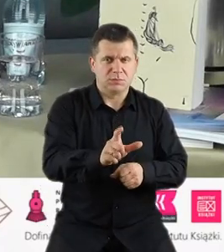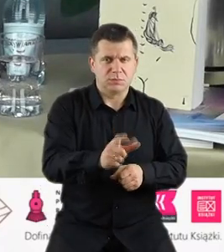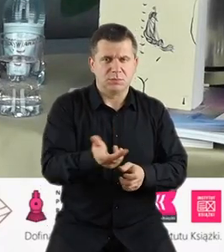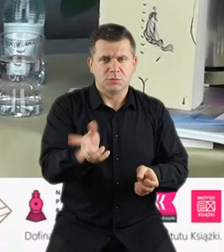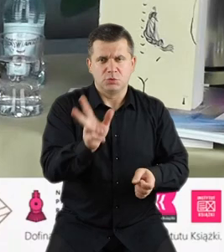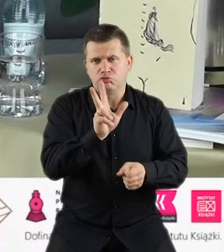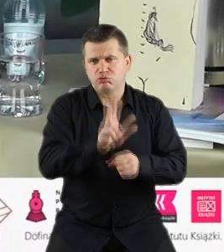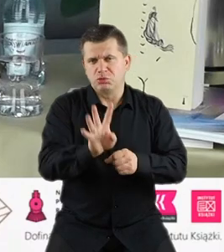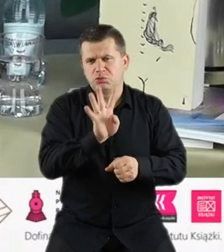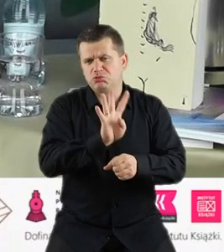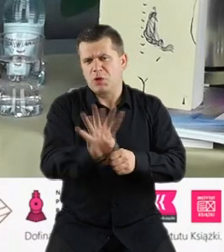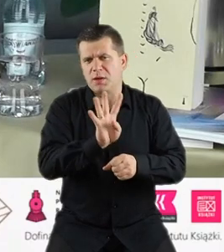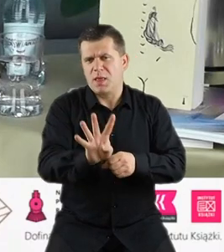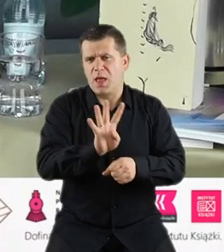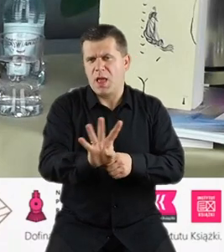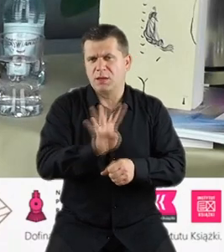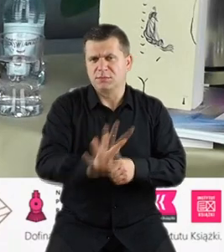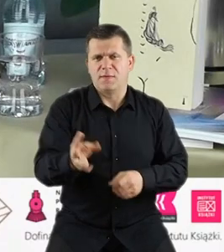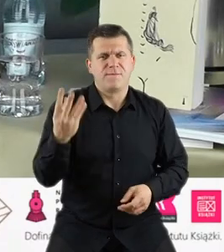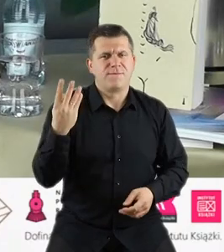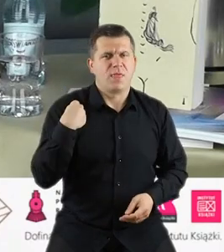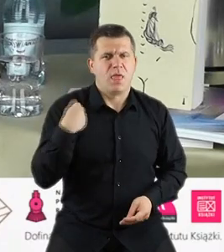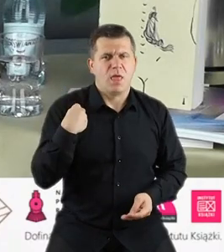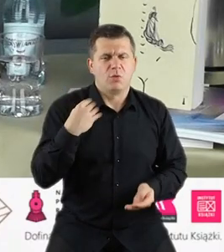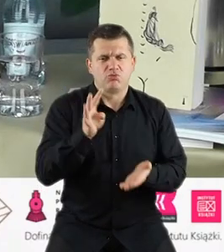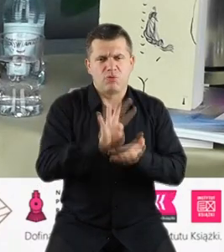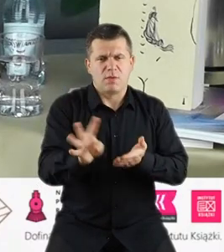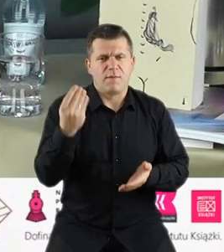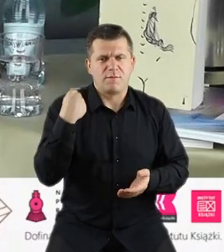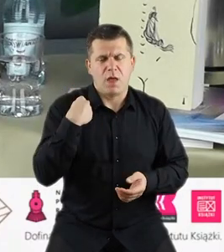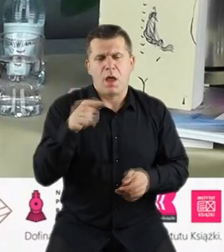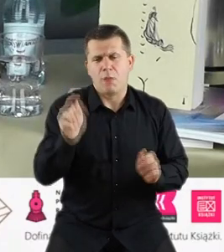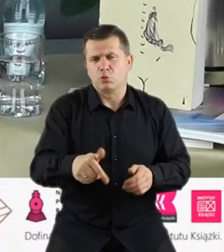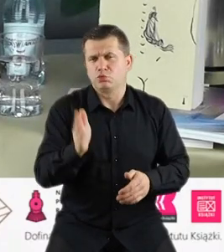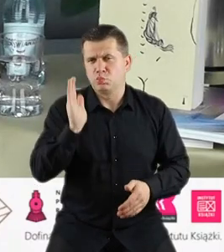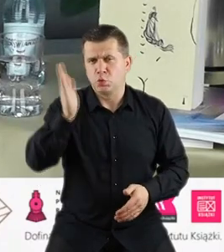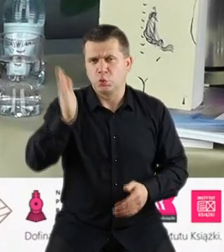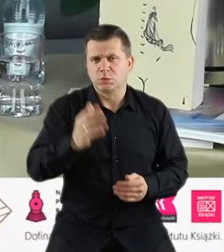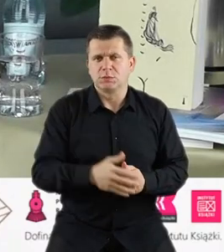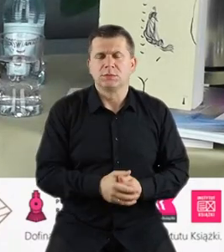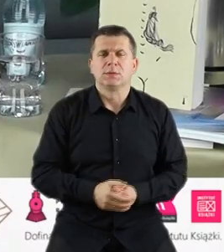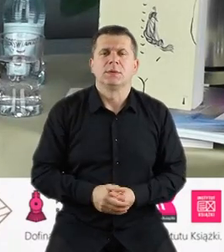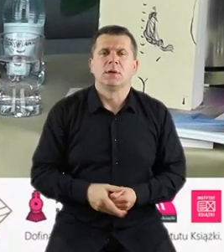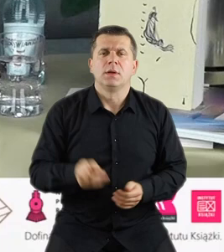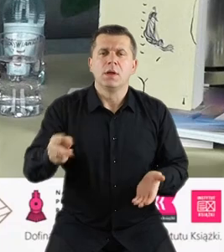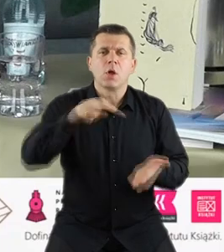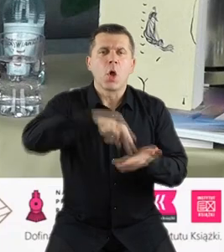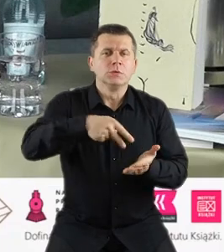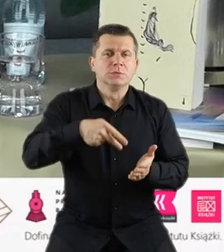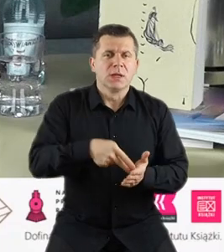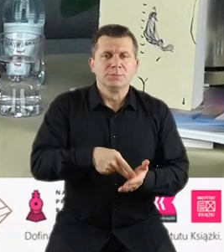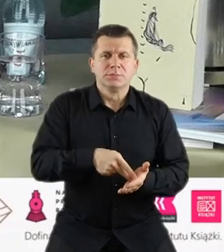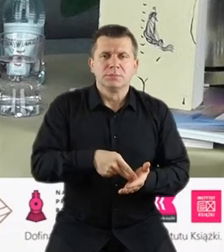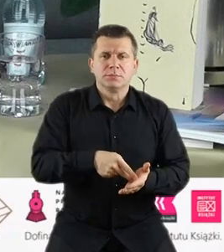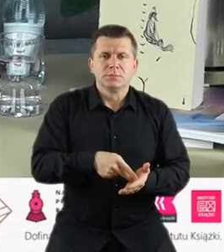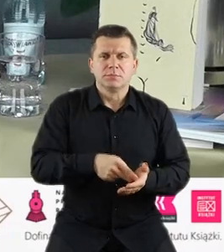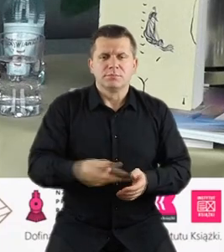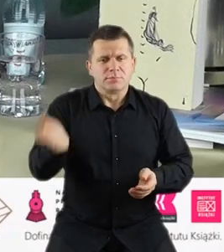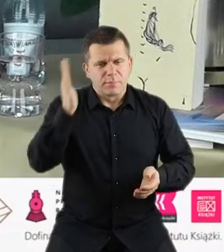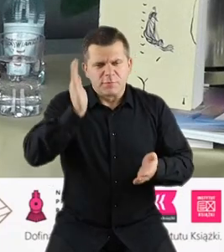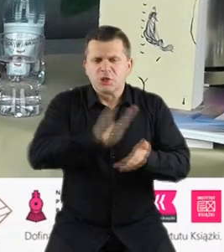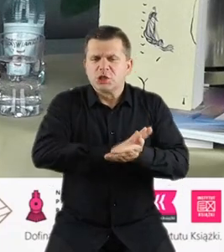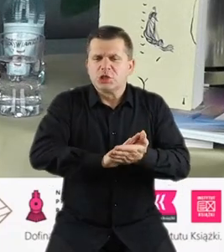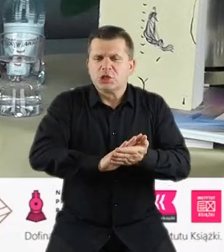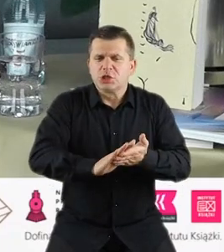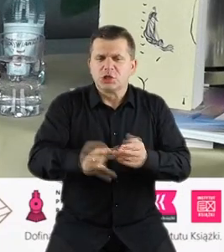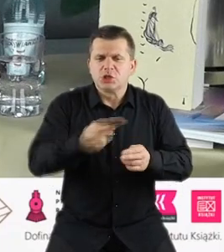XIII albo nawet XIV wieku, przepraszam, tak to musiało być ciut później, ponieważ sama koncepcja czyśćca